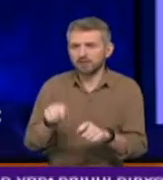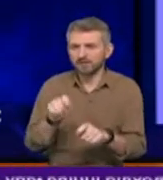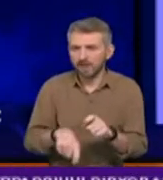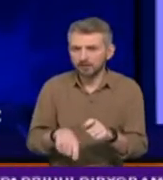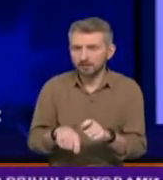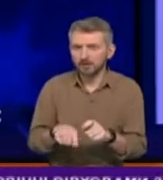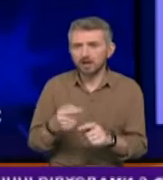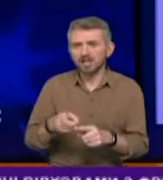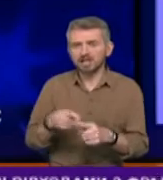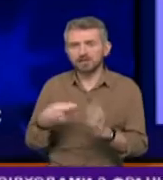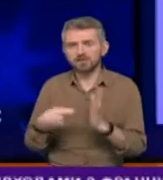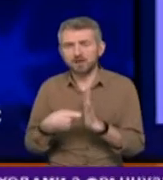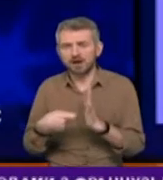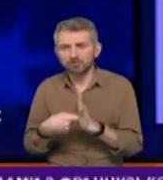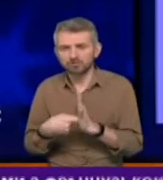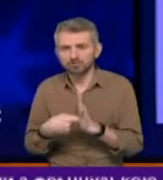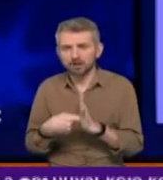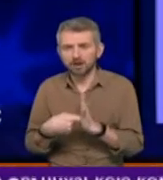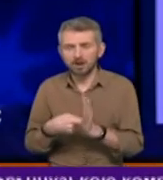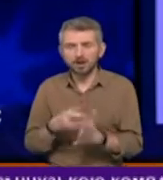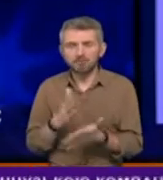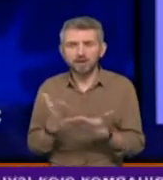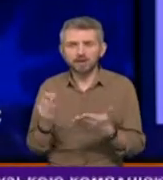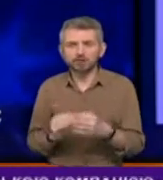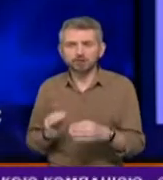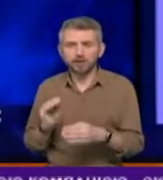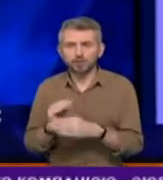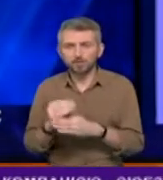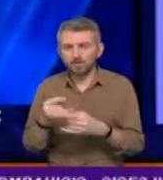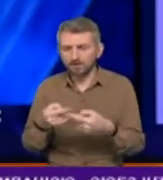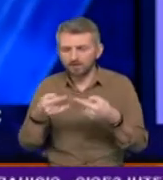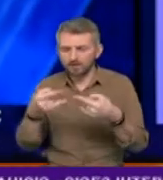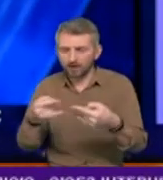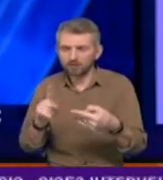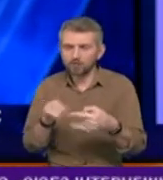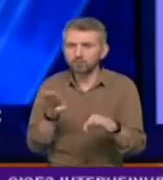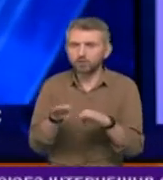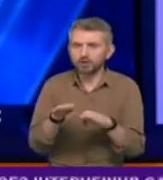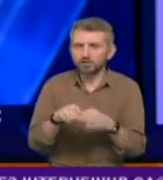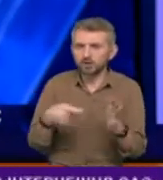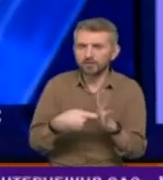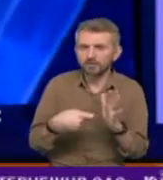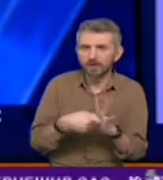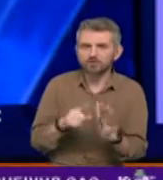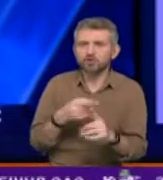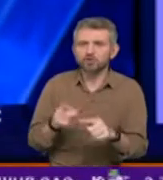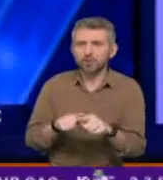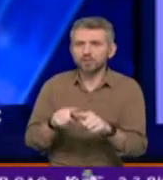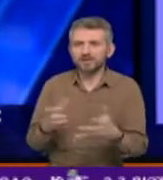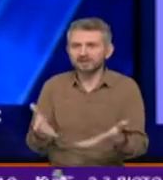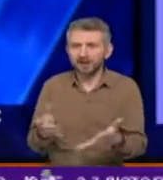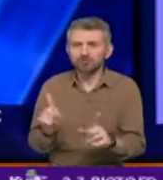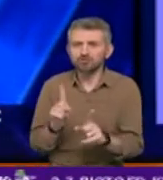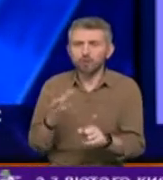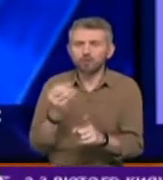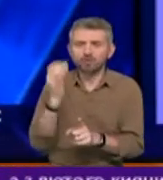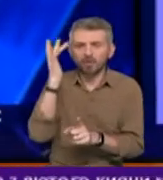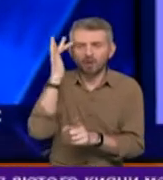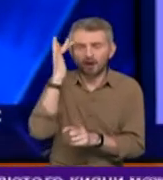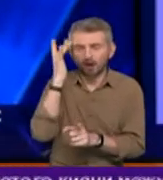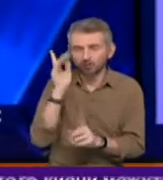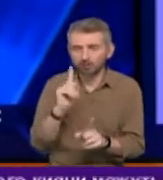якщо, знову ж таки, от говорити статистикою мови там, з року в рік, які предмети найбільш хітовими є? Якби,